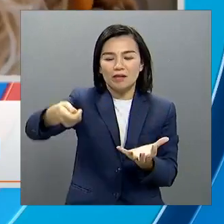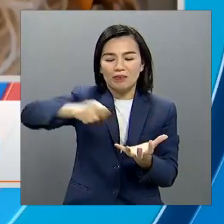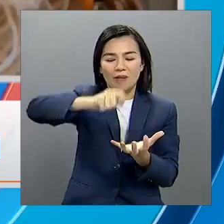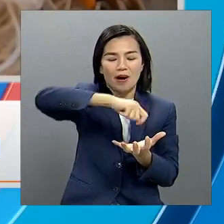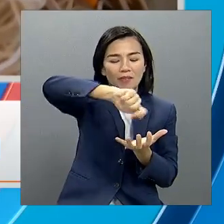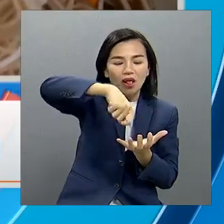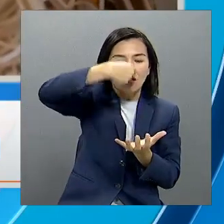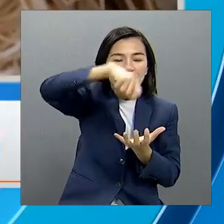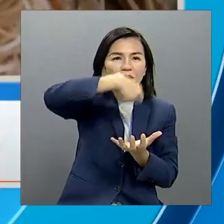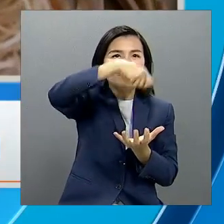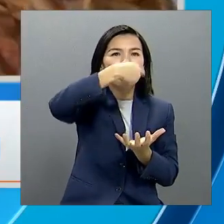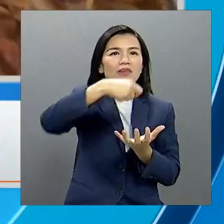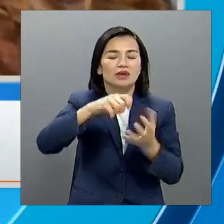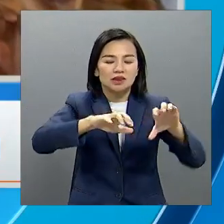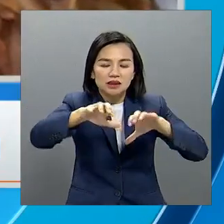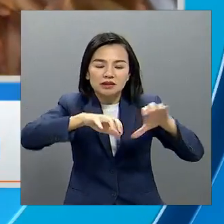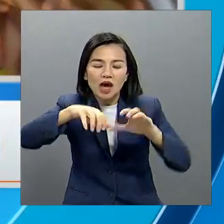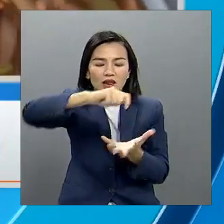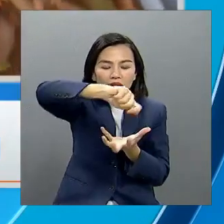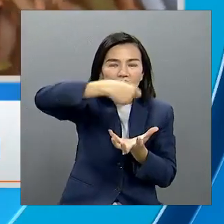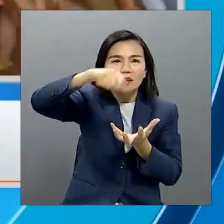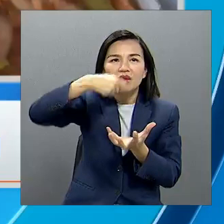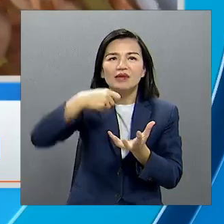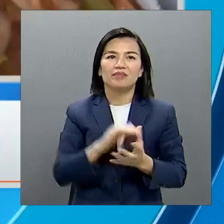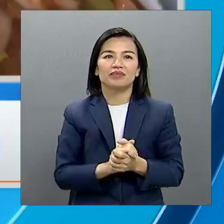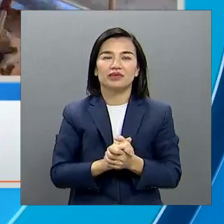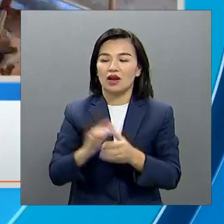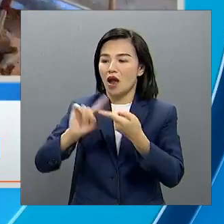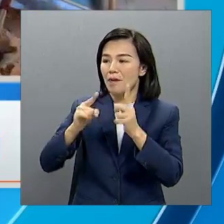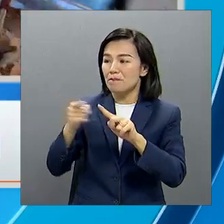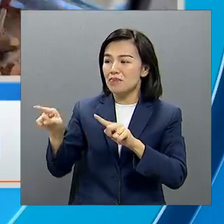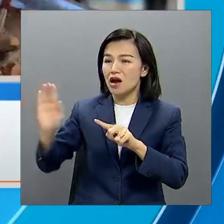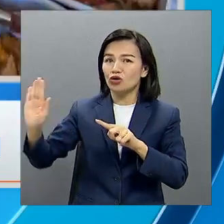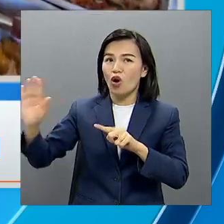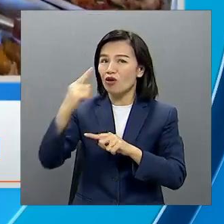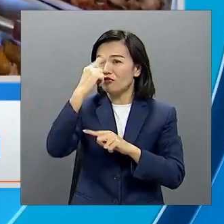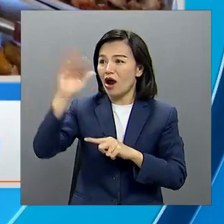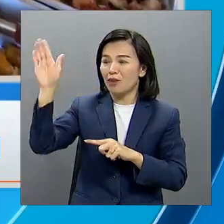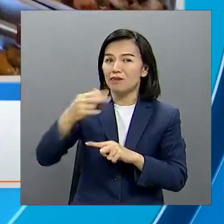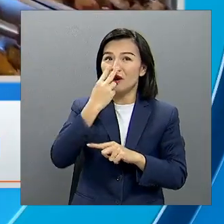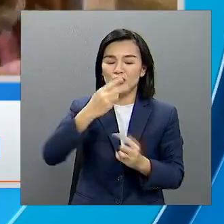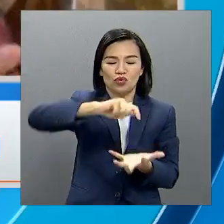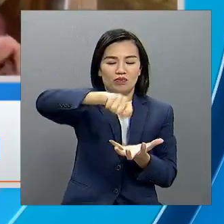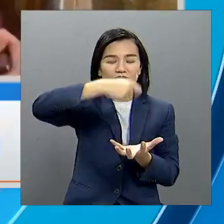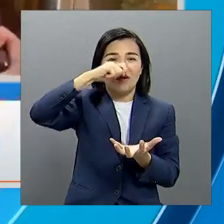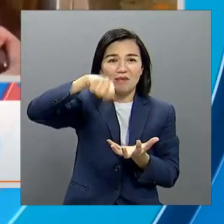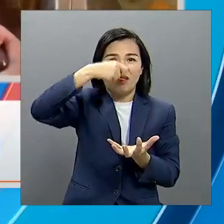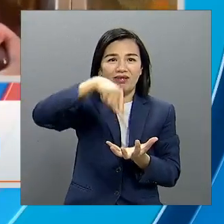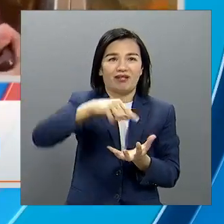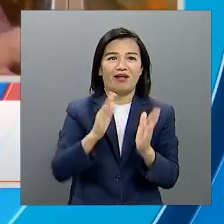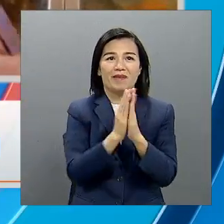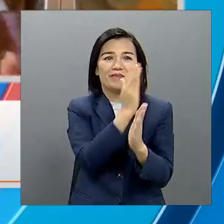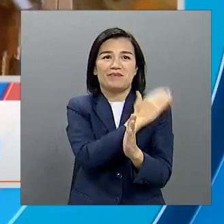แบ่งต้องเมเนจดีๆเออน่าชวนเพื่อนน้องป้างที่เป็นต่างชาติคนนั้นมาดูตอนอาตมาบิณฑบาต เขาอาจจะเขา